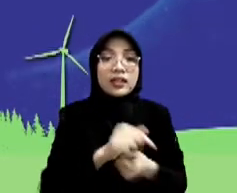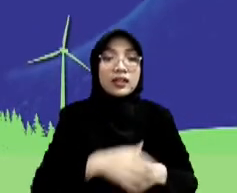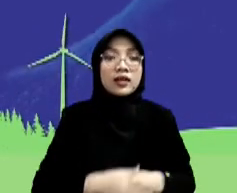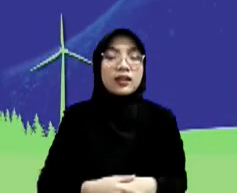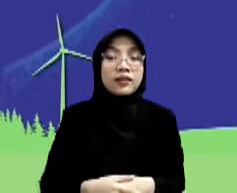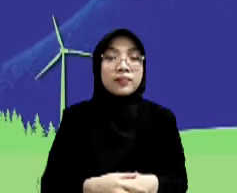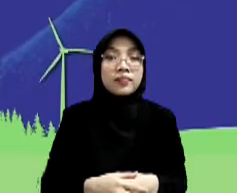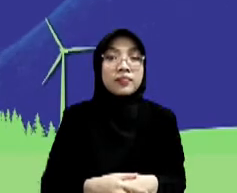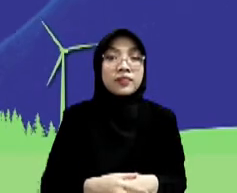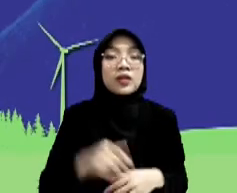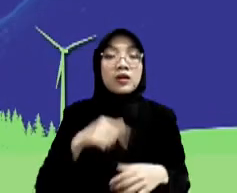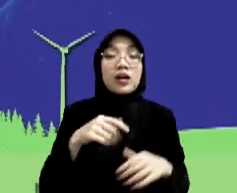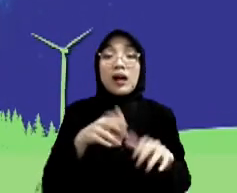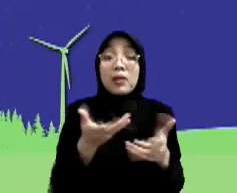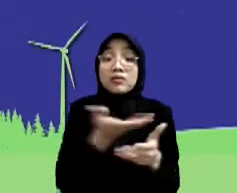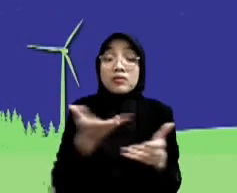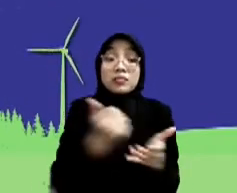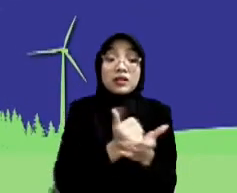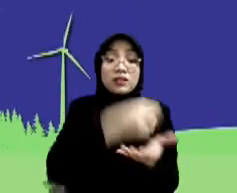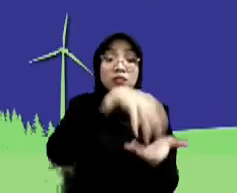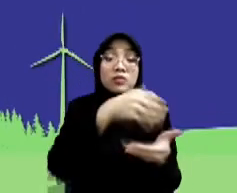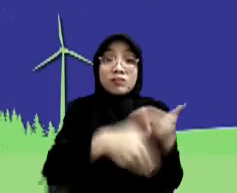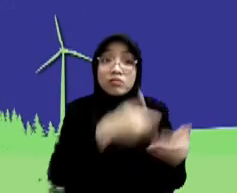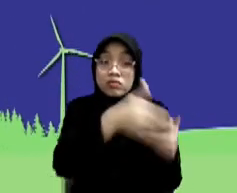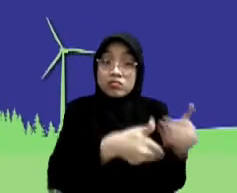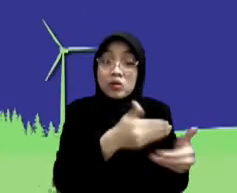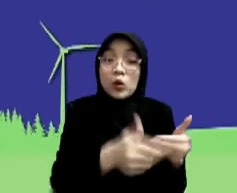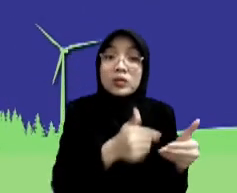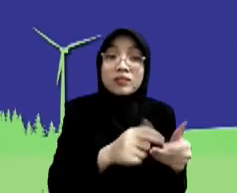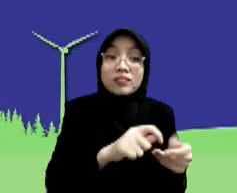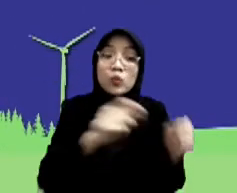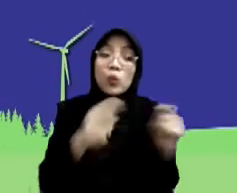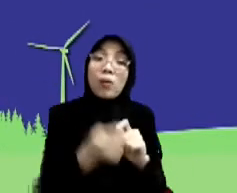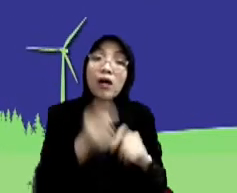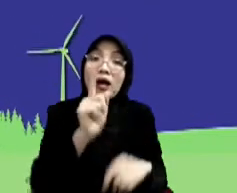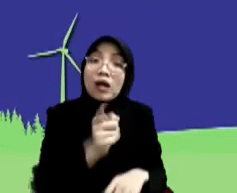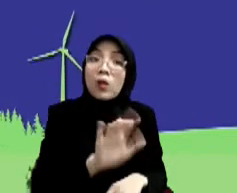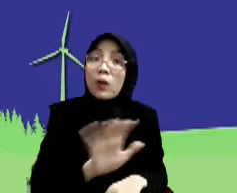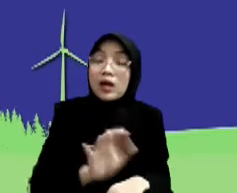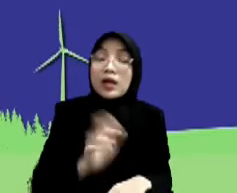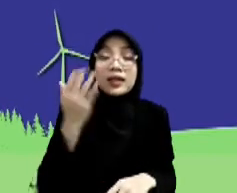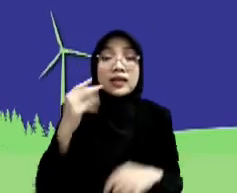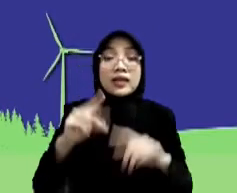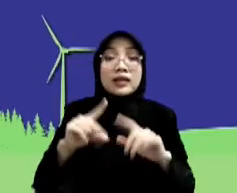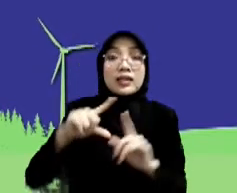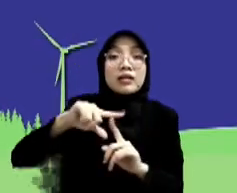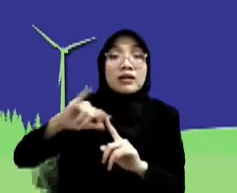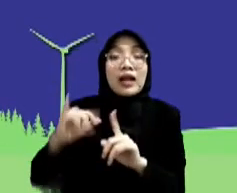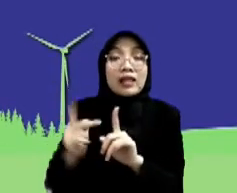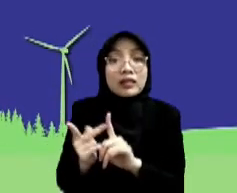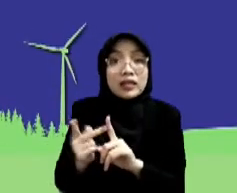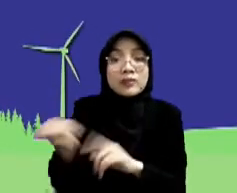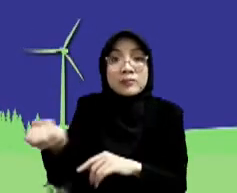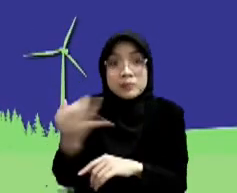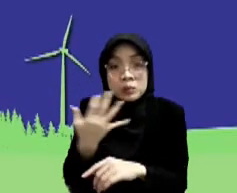their operations atau apakah memang akan mereka melakukan eh transisi tadi Dari Mbak Ratih eh eh udah